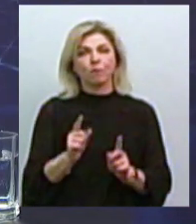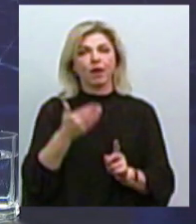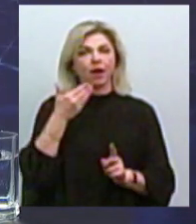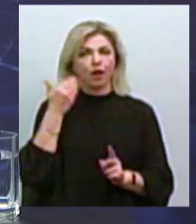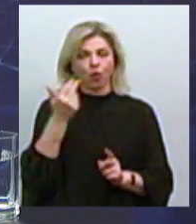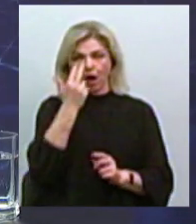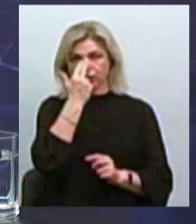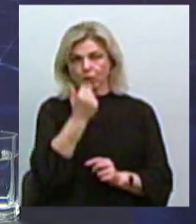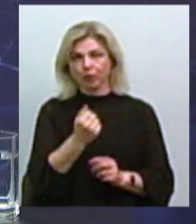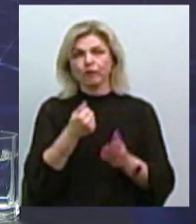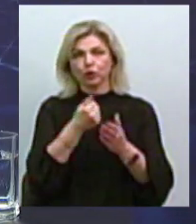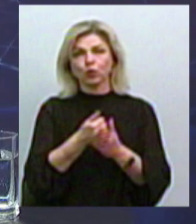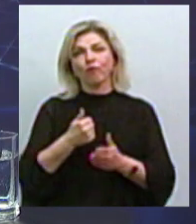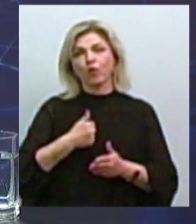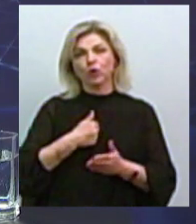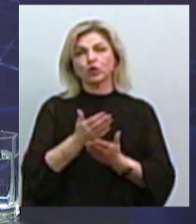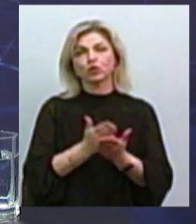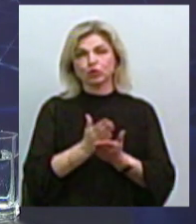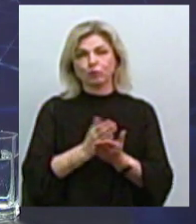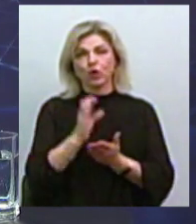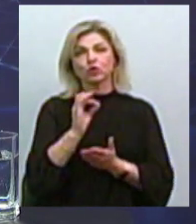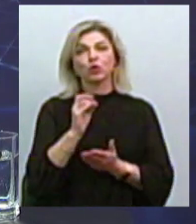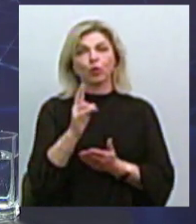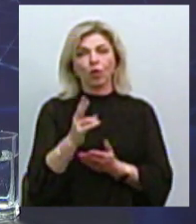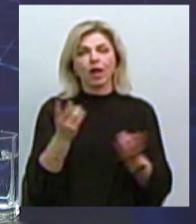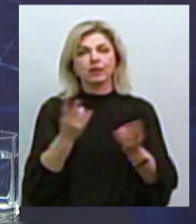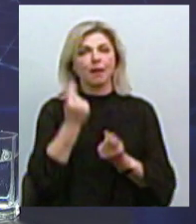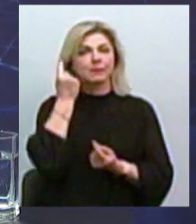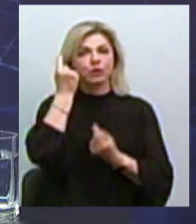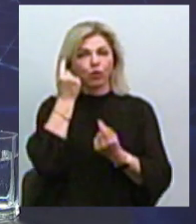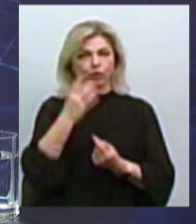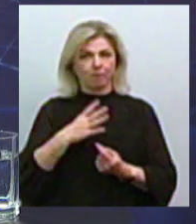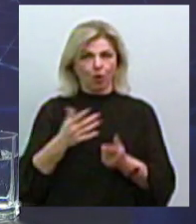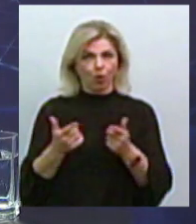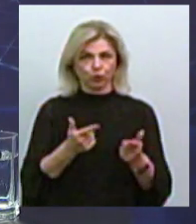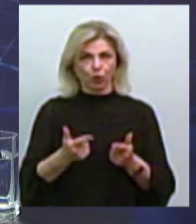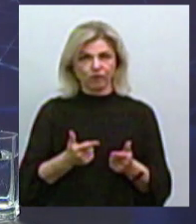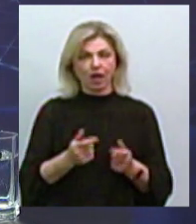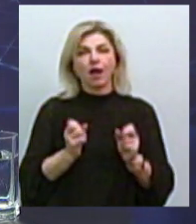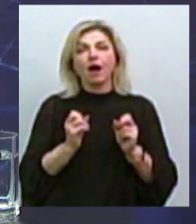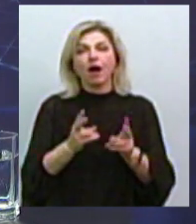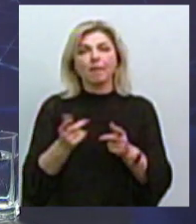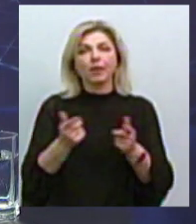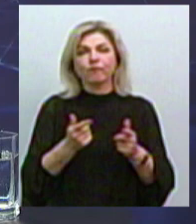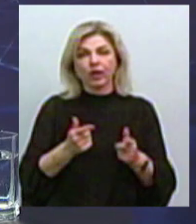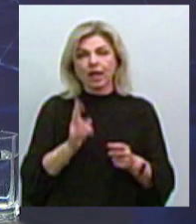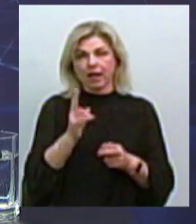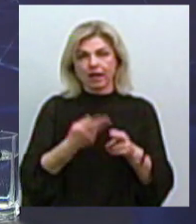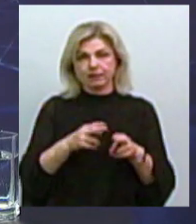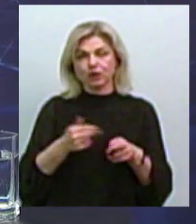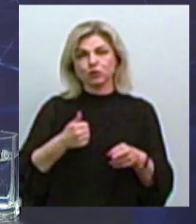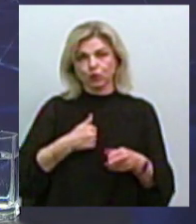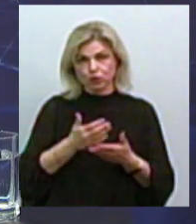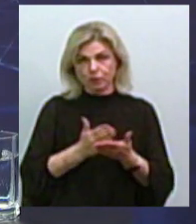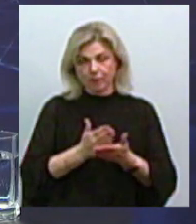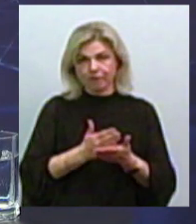легко адаптуватися до військової служби строкової, потрібно бути психологічно готовим. І от як підготуватись до цієї служби, наші